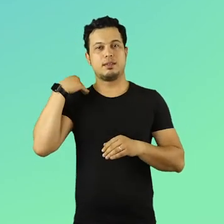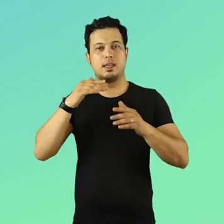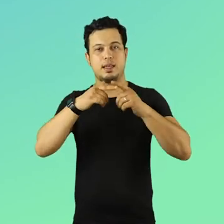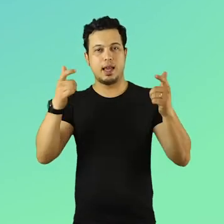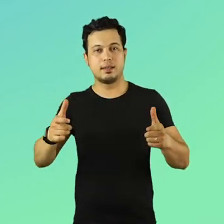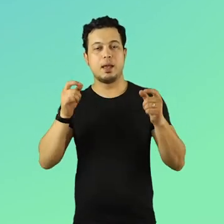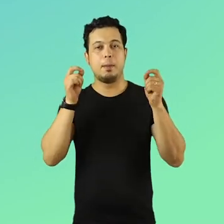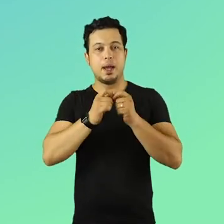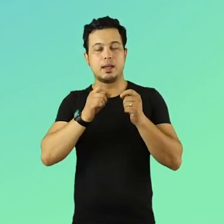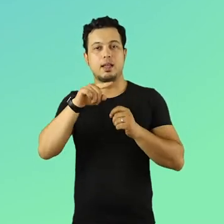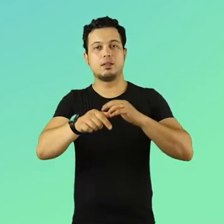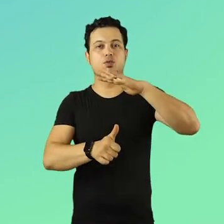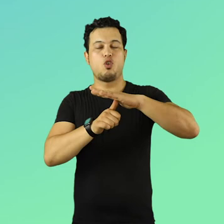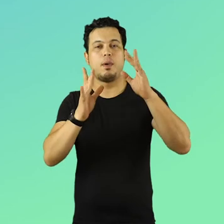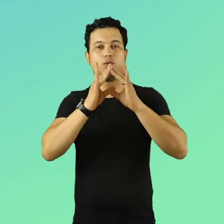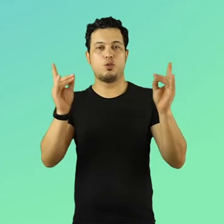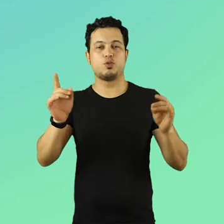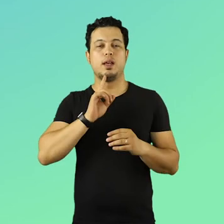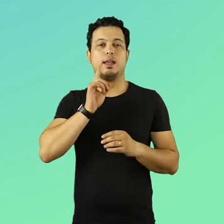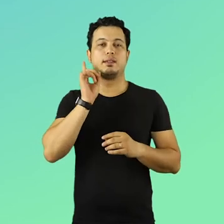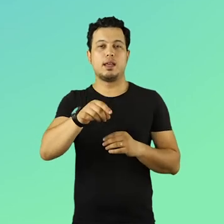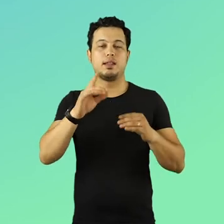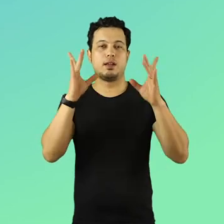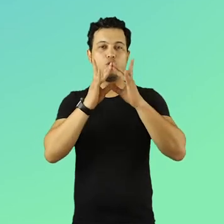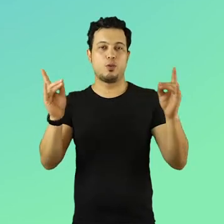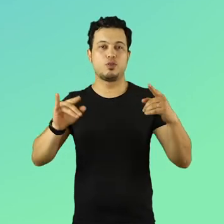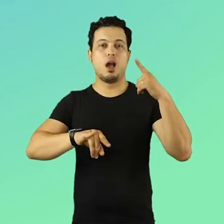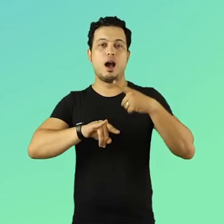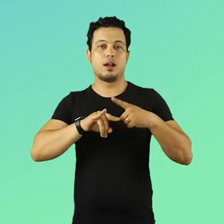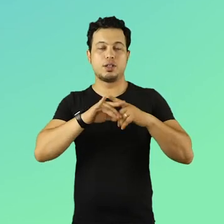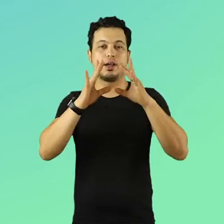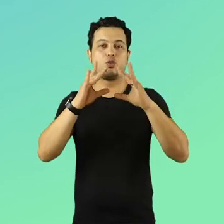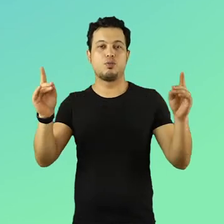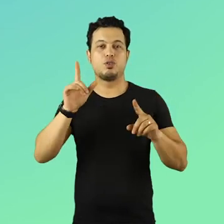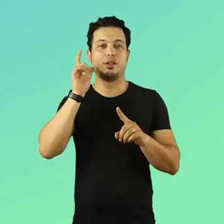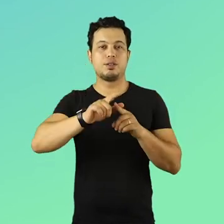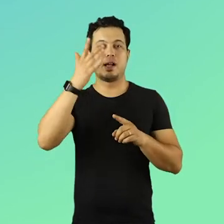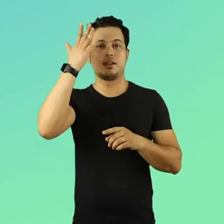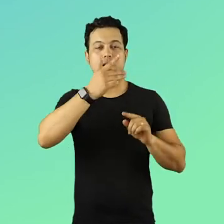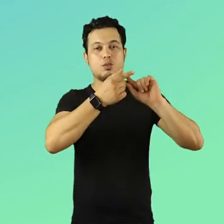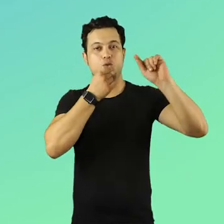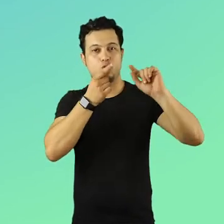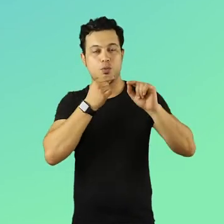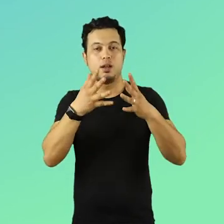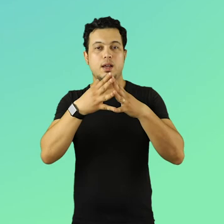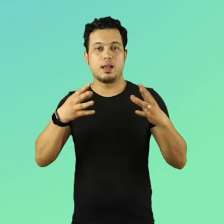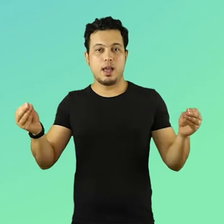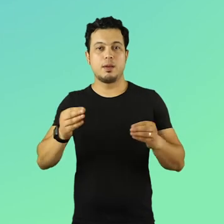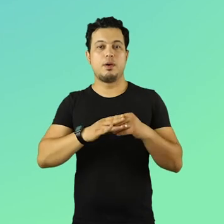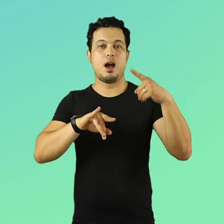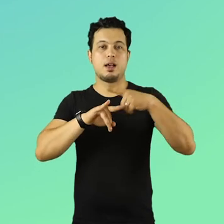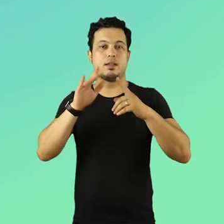Bayır Alan Roma Köprüsü. Dayılar Köprüsü. Hançalar Köprüsü. Çal Karası Üzümü. Kayı Pazarı